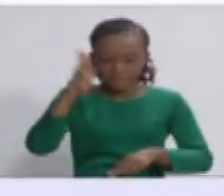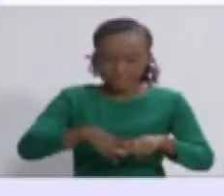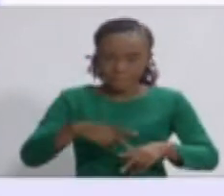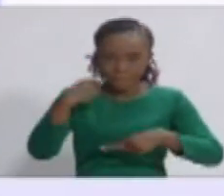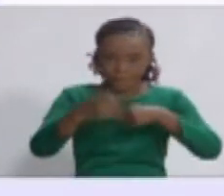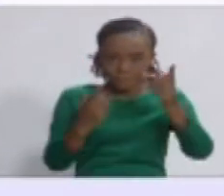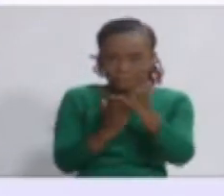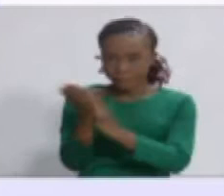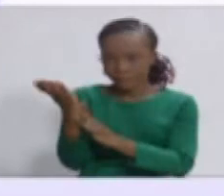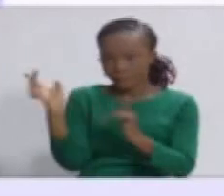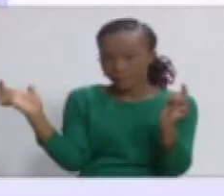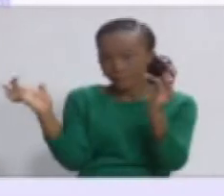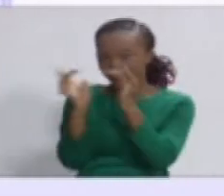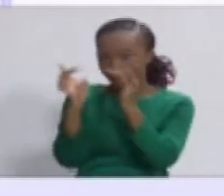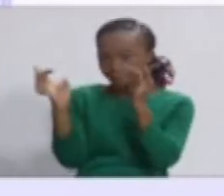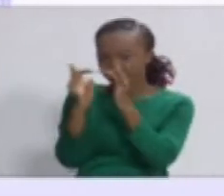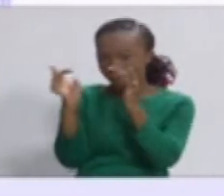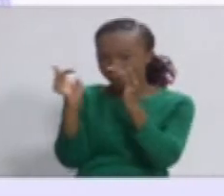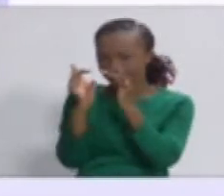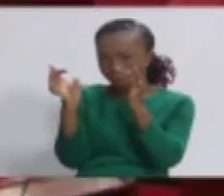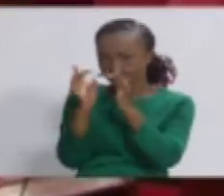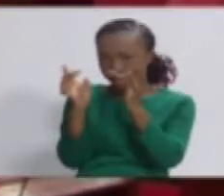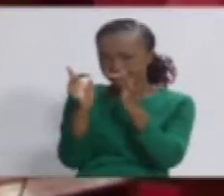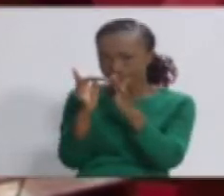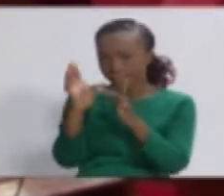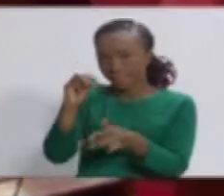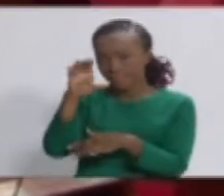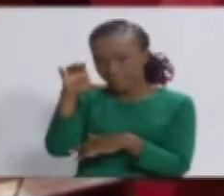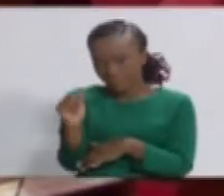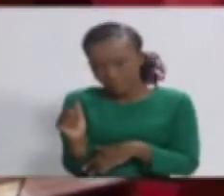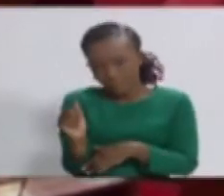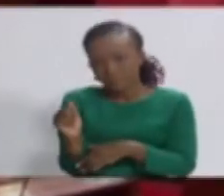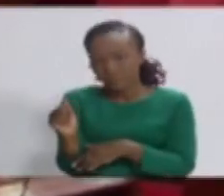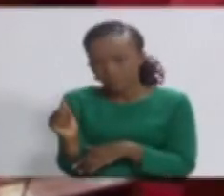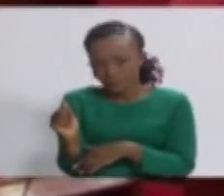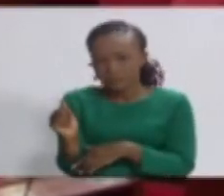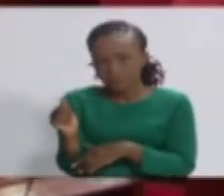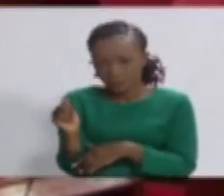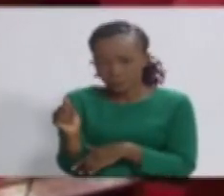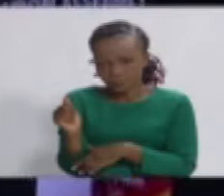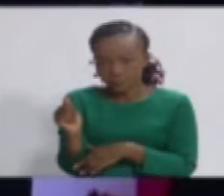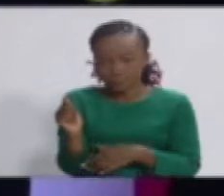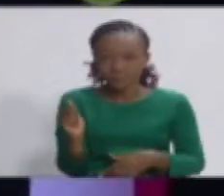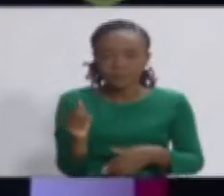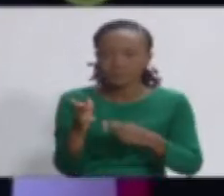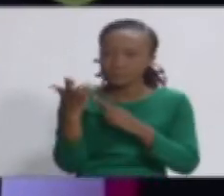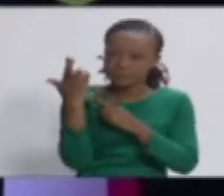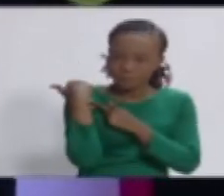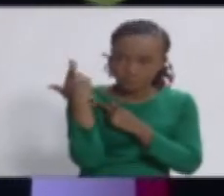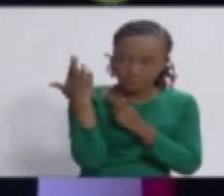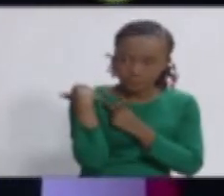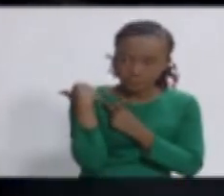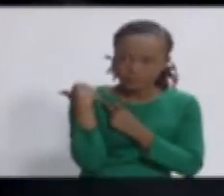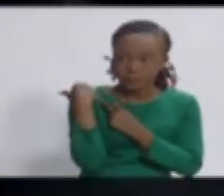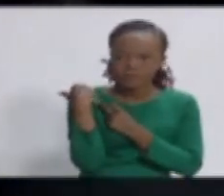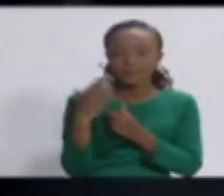kilichoendeshwa kupitia njia ya kielektroniki, wawakilishi wadi walikuwa na ajenda moja pekee, jukumu la kumtafuta mrithi